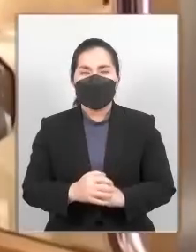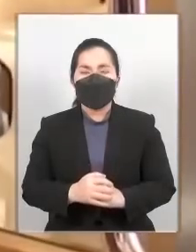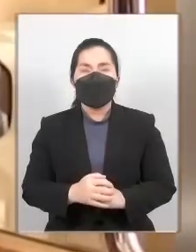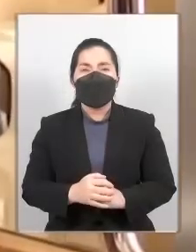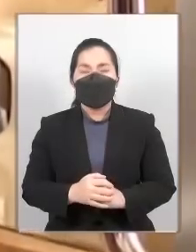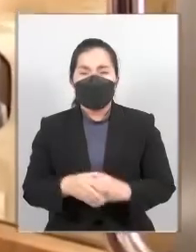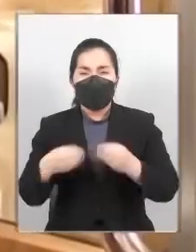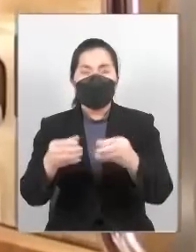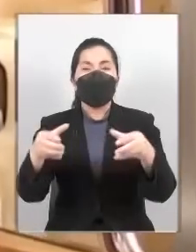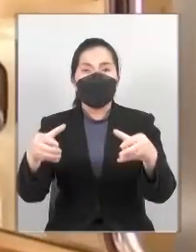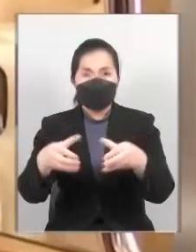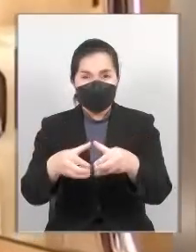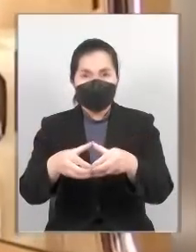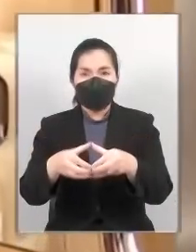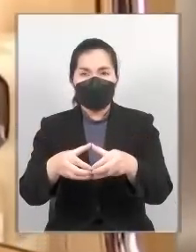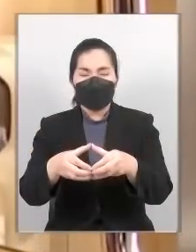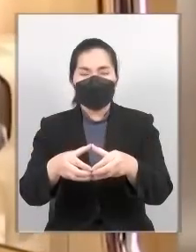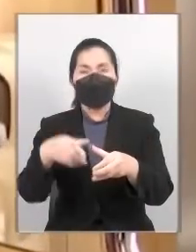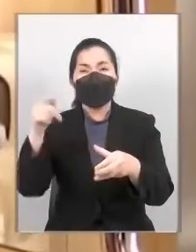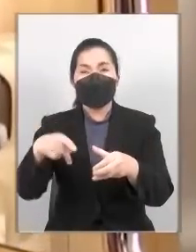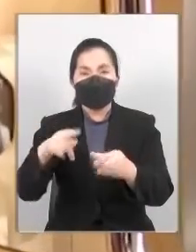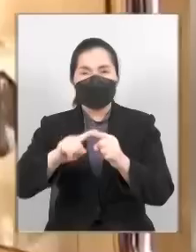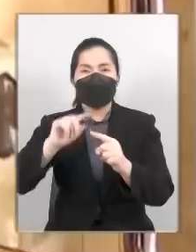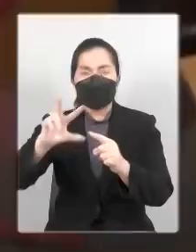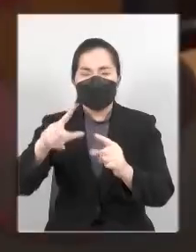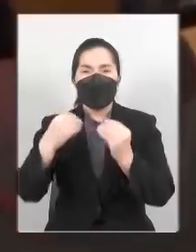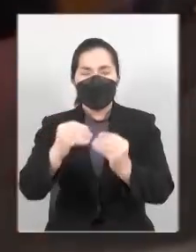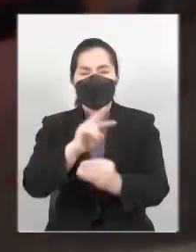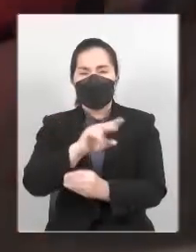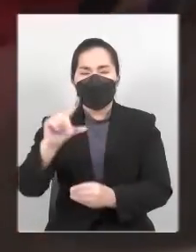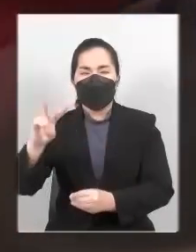ษหรือว่ากลุ่มเปราะบางระยะที่3จำนวนทั้งสิ้น